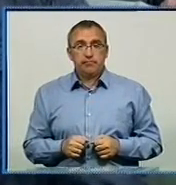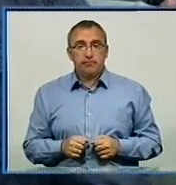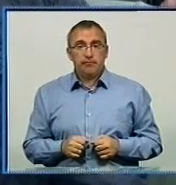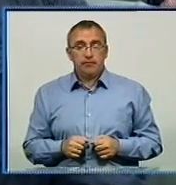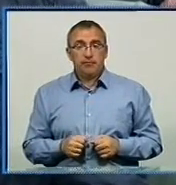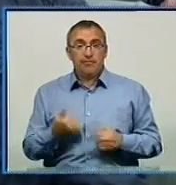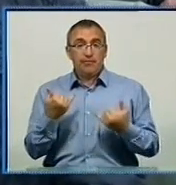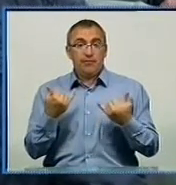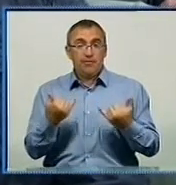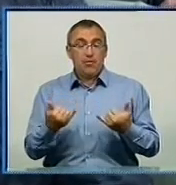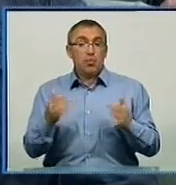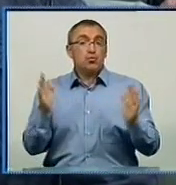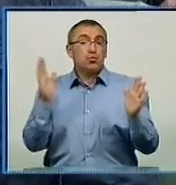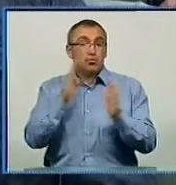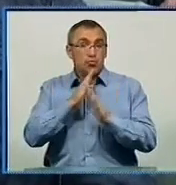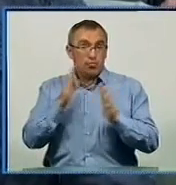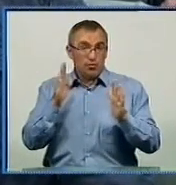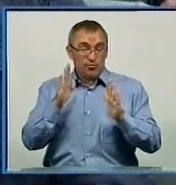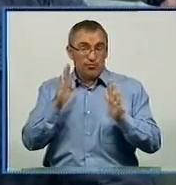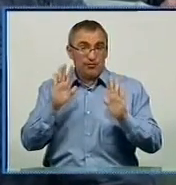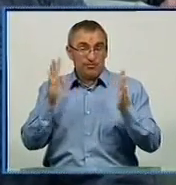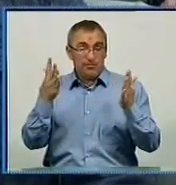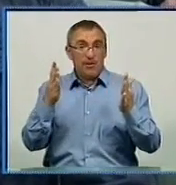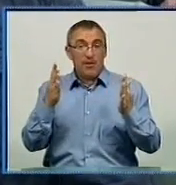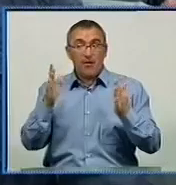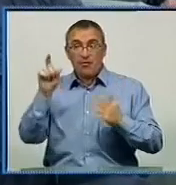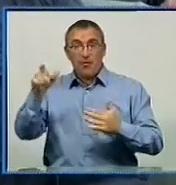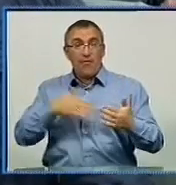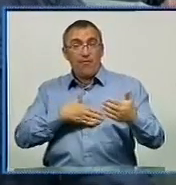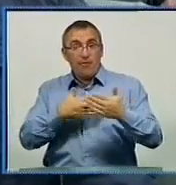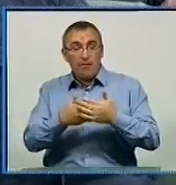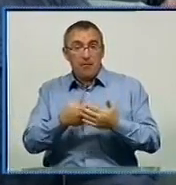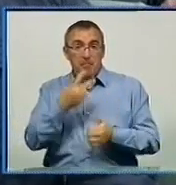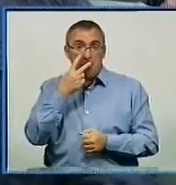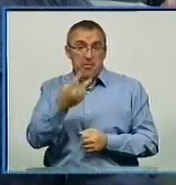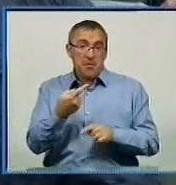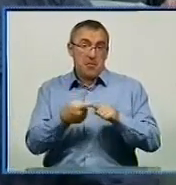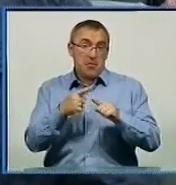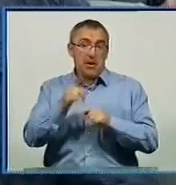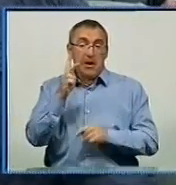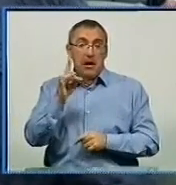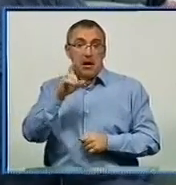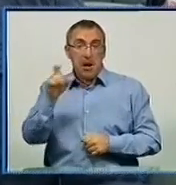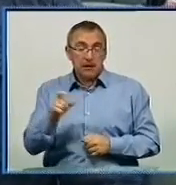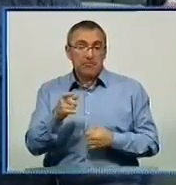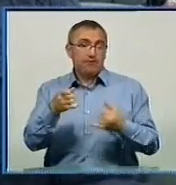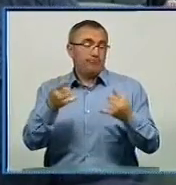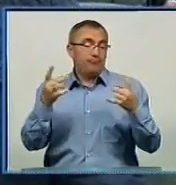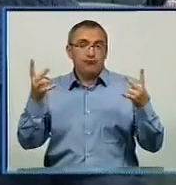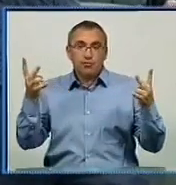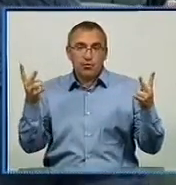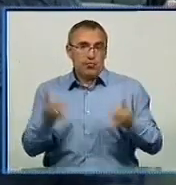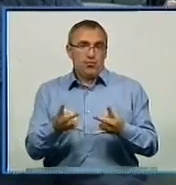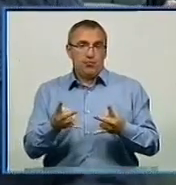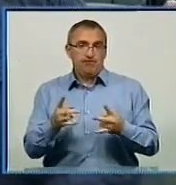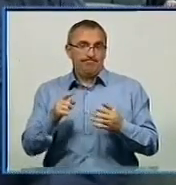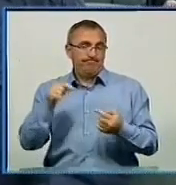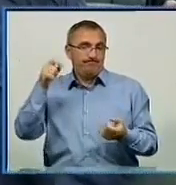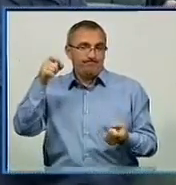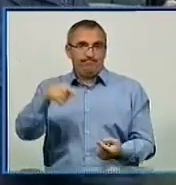так нас вела судьба, что вот нашли вот этих волонтеров, которые приехали, построили нам как раз этот КРАС, и эта машина вот идеально подходит. Вот эти